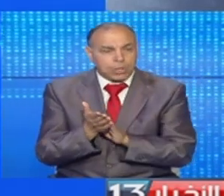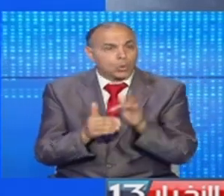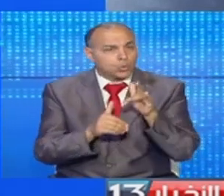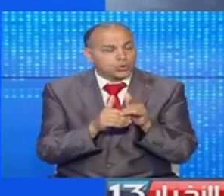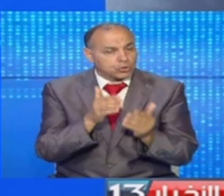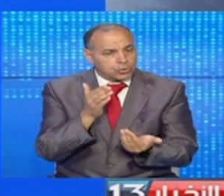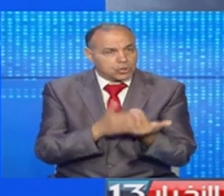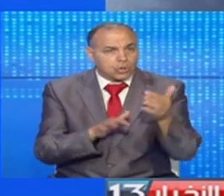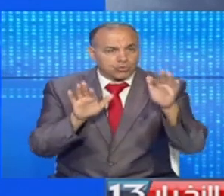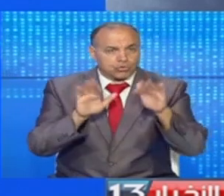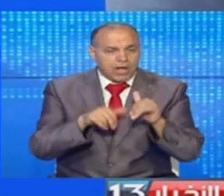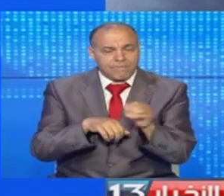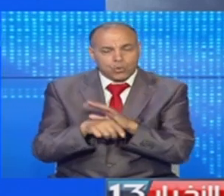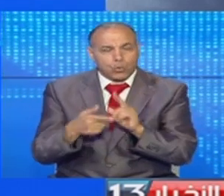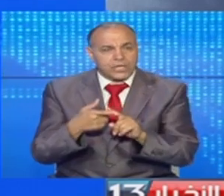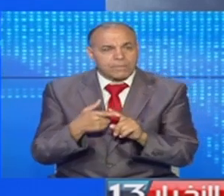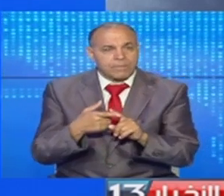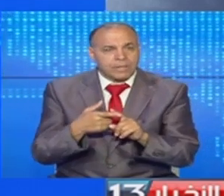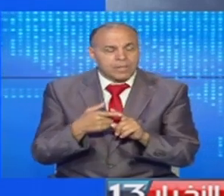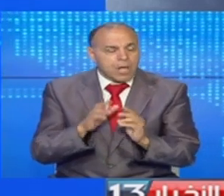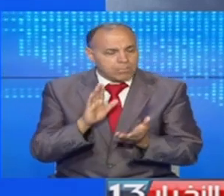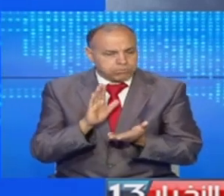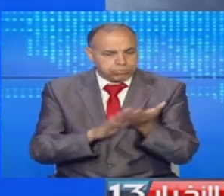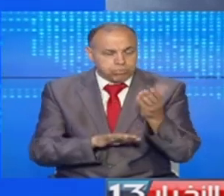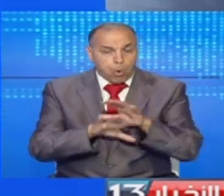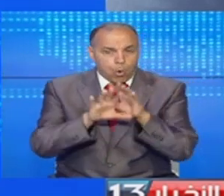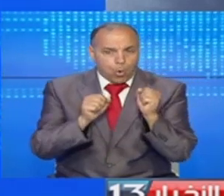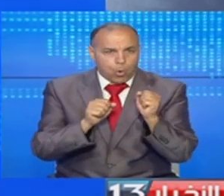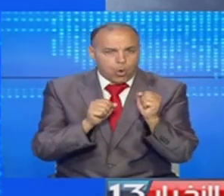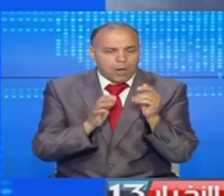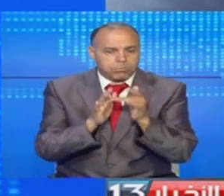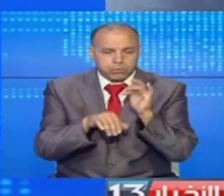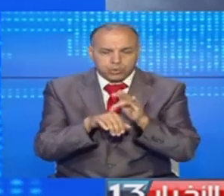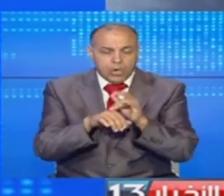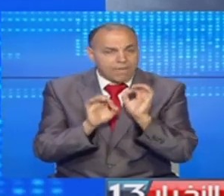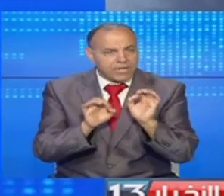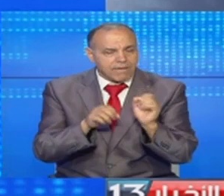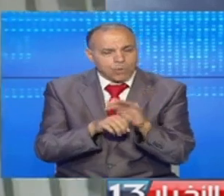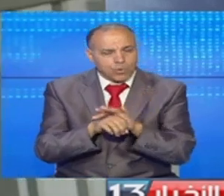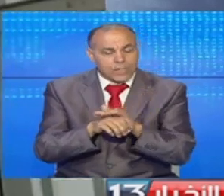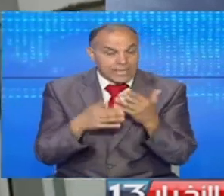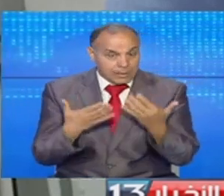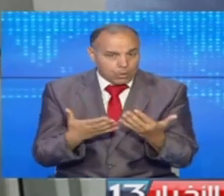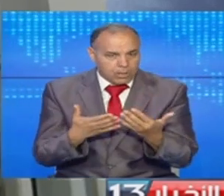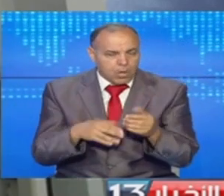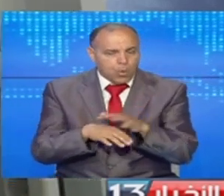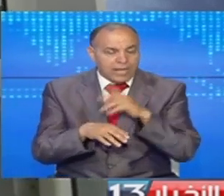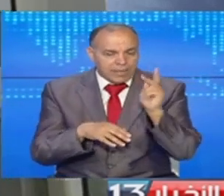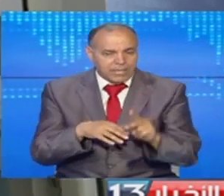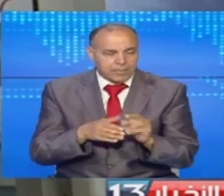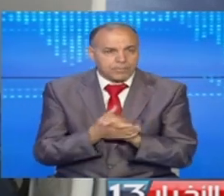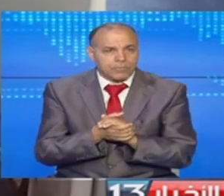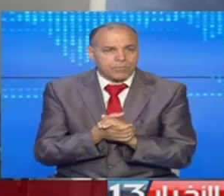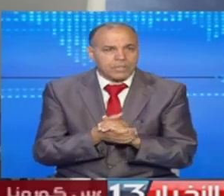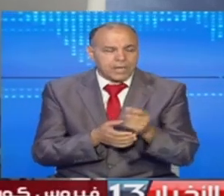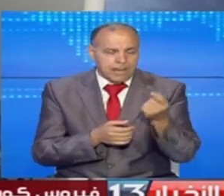إصابة جديدة وافدة بفيروس كورونا، ليرتفع بذلك إجمالي عدد الإصابات المؤكدة بالفيروس إلى حد الآن في ولاية قبلي